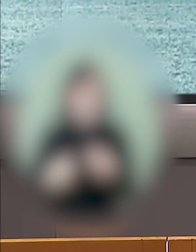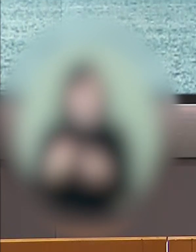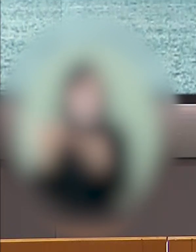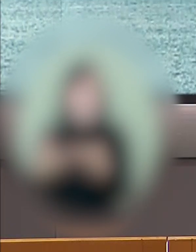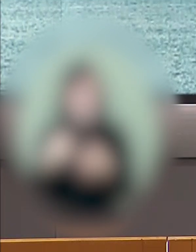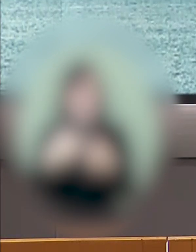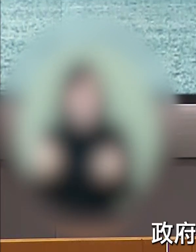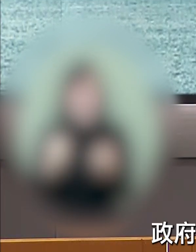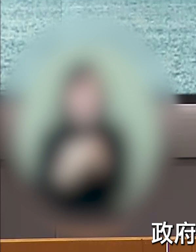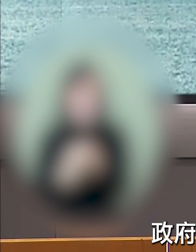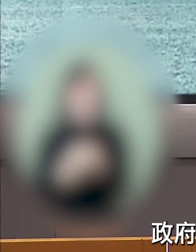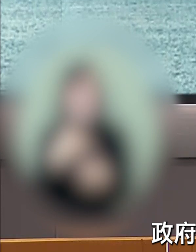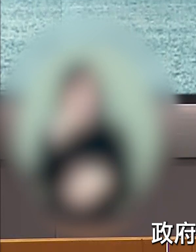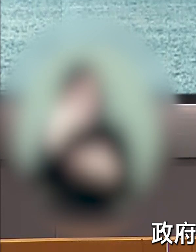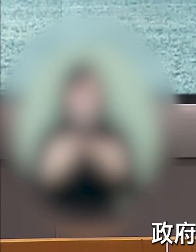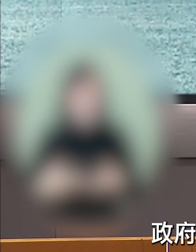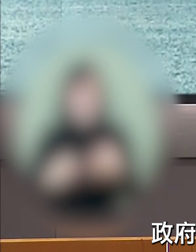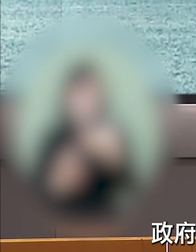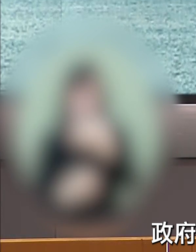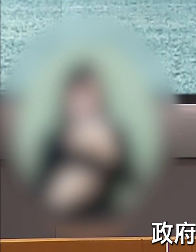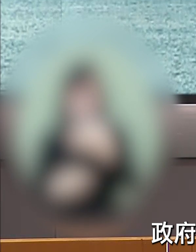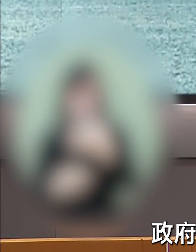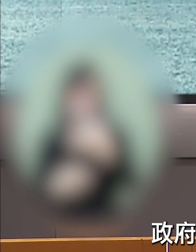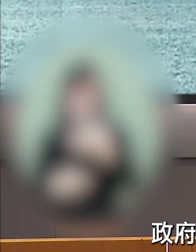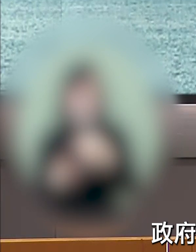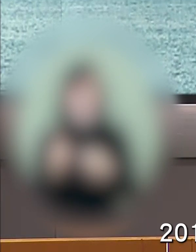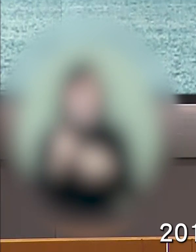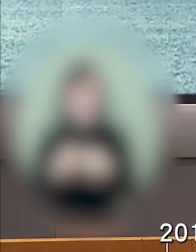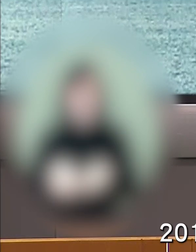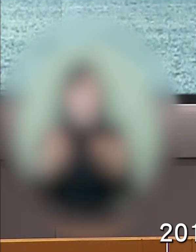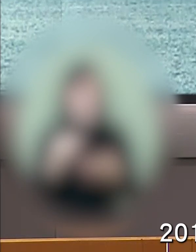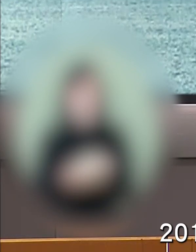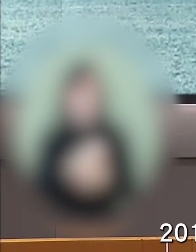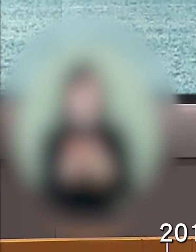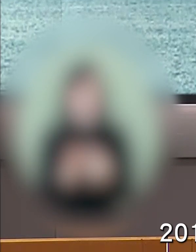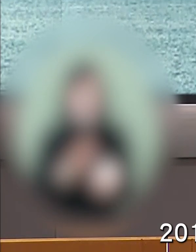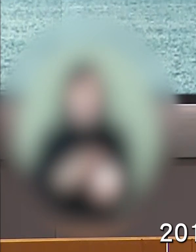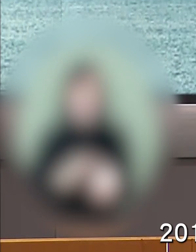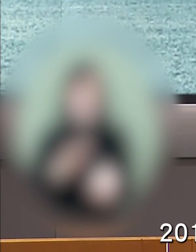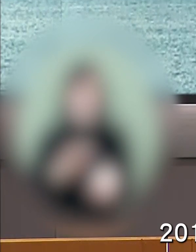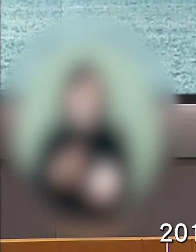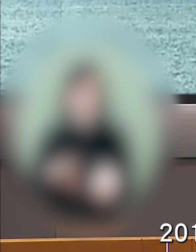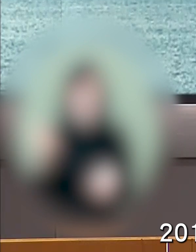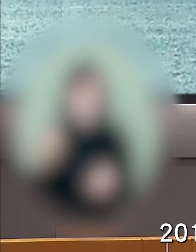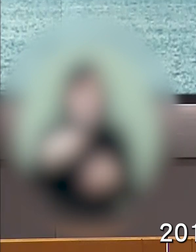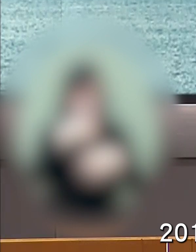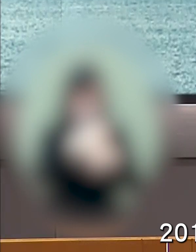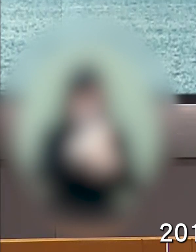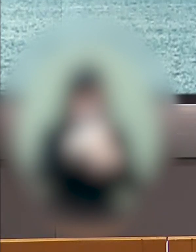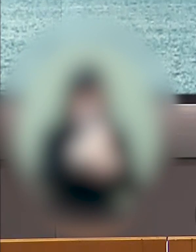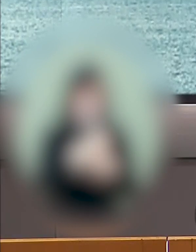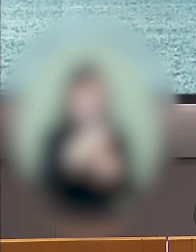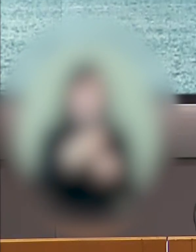適切的支援，政府在今日3月7日會正式推出2019冠狀病毒病快速抗原測